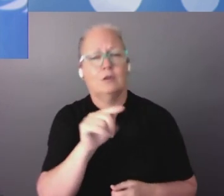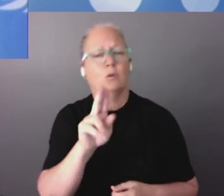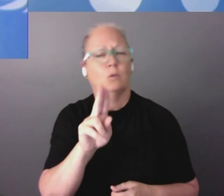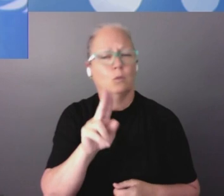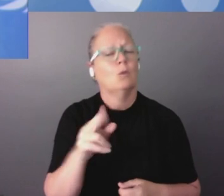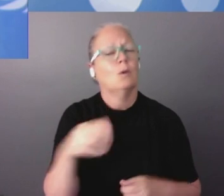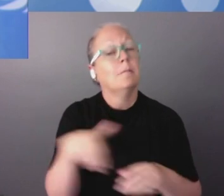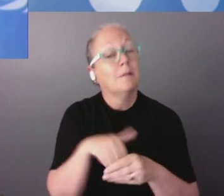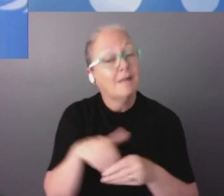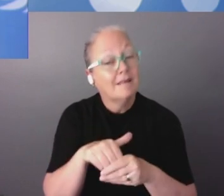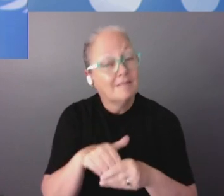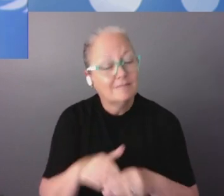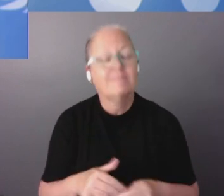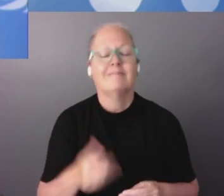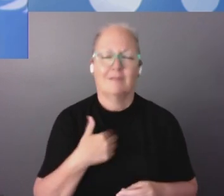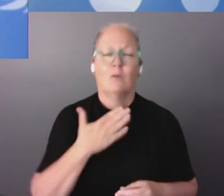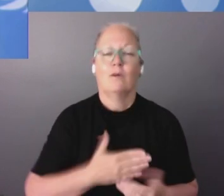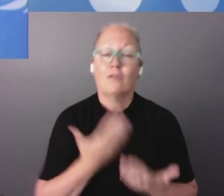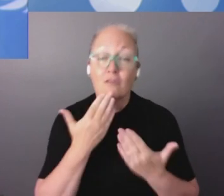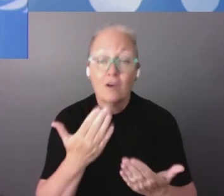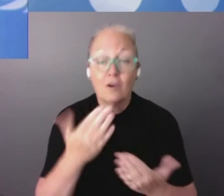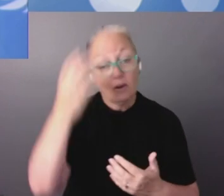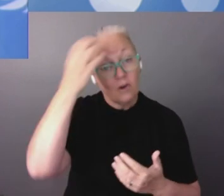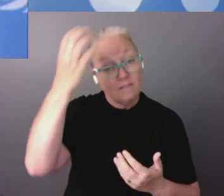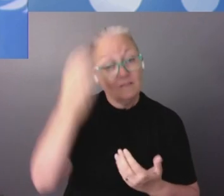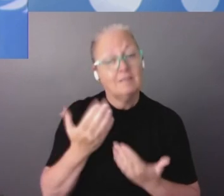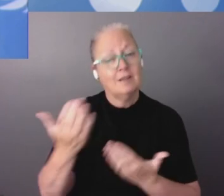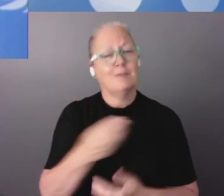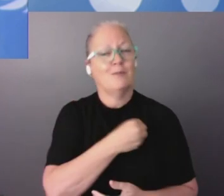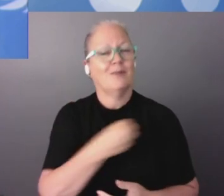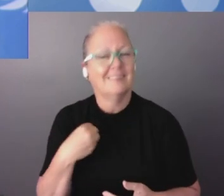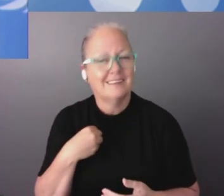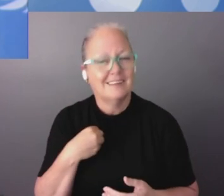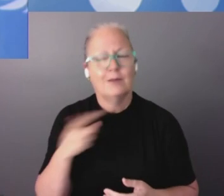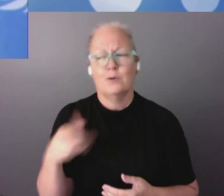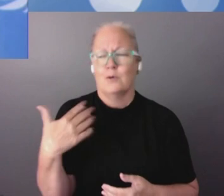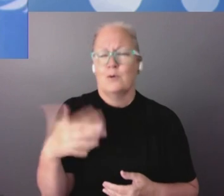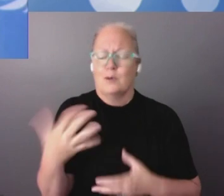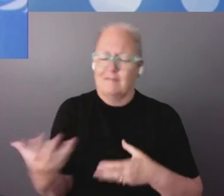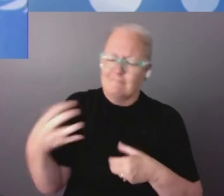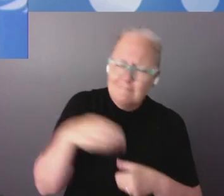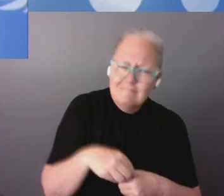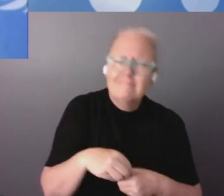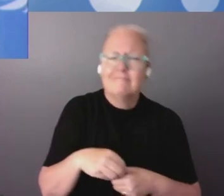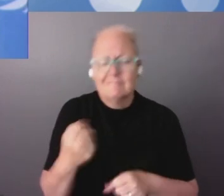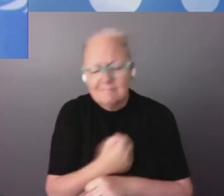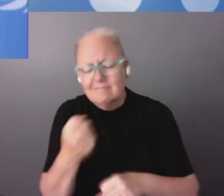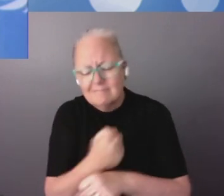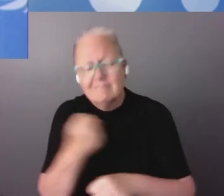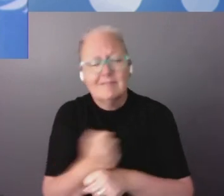会议是在卡托维兹举办，因为我自己的祖宗是波兰人，所以这是非常